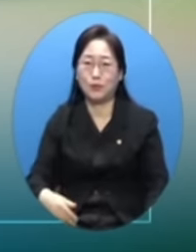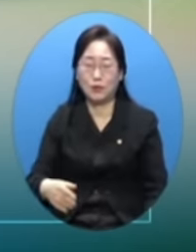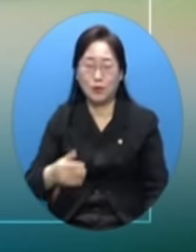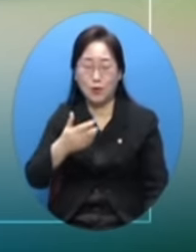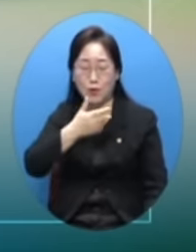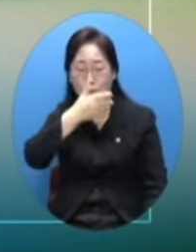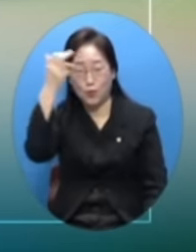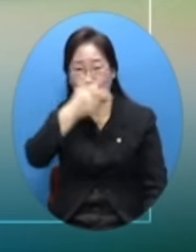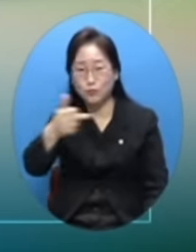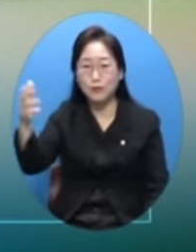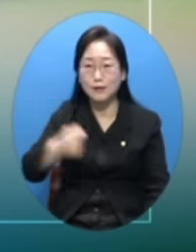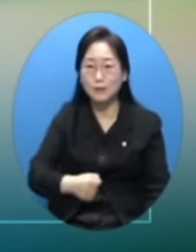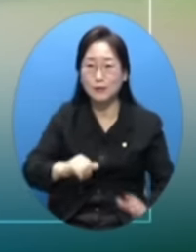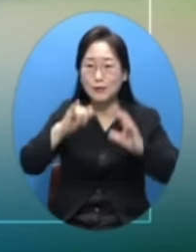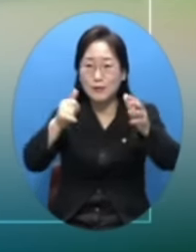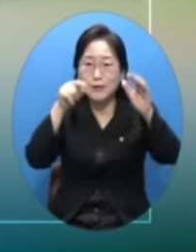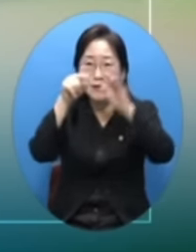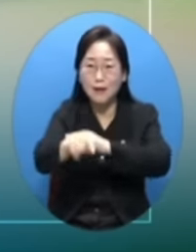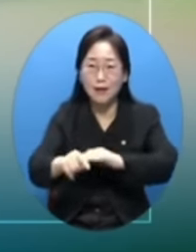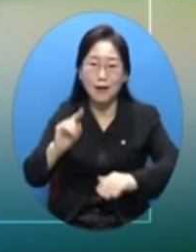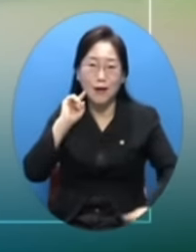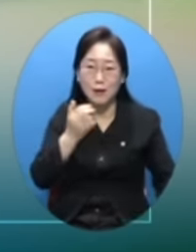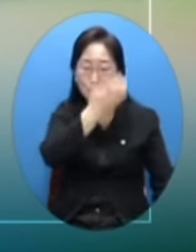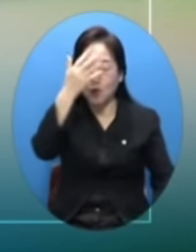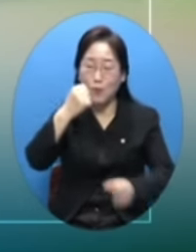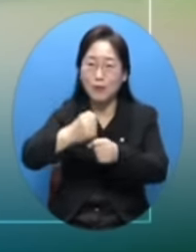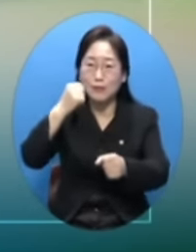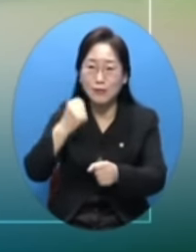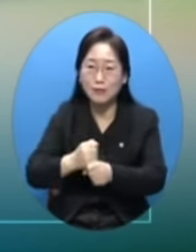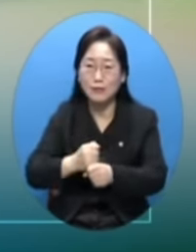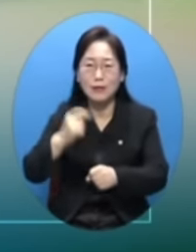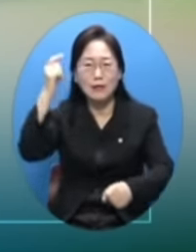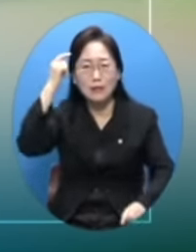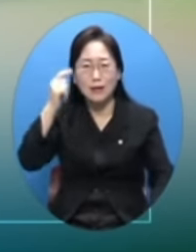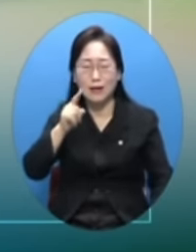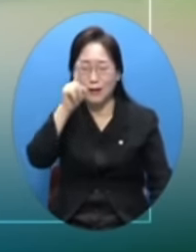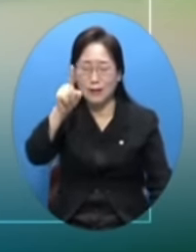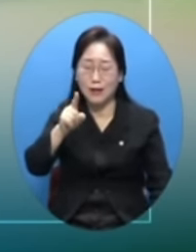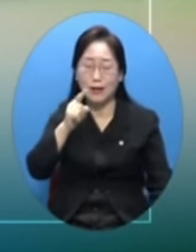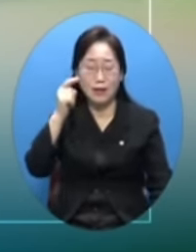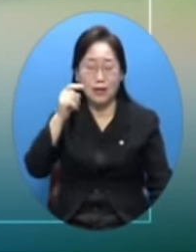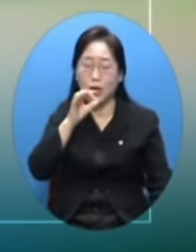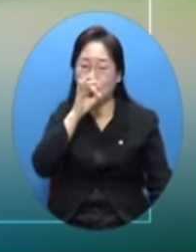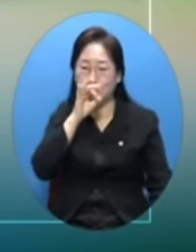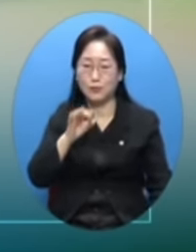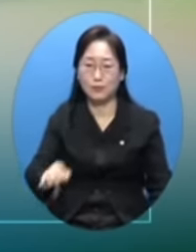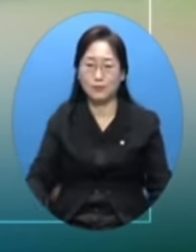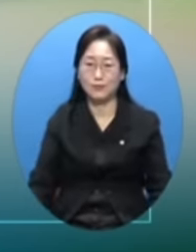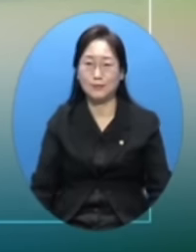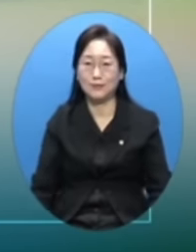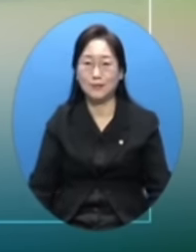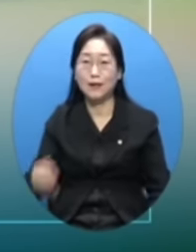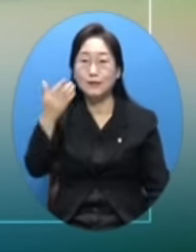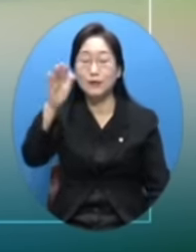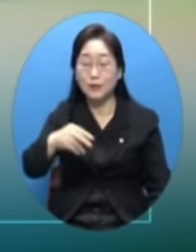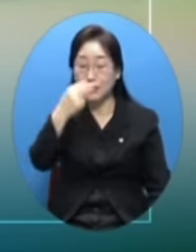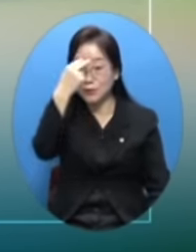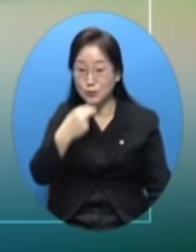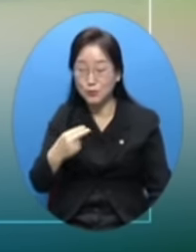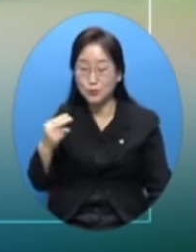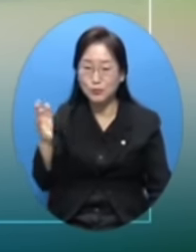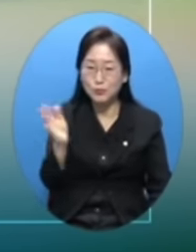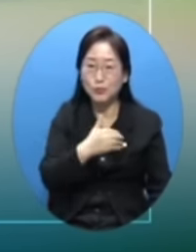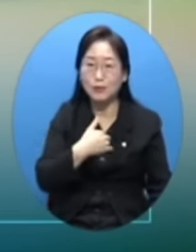꿈을 가지고 세상에 나아가이 세상을 더 아름다운 것으로 만들겠다는 생각 같은 것은 해본 적이 없었던 것입니다 그런데 실명을 하고